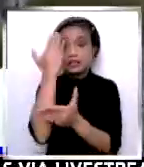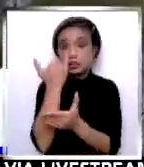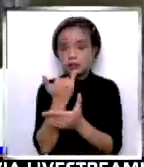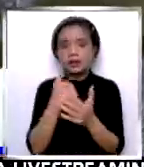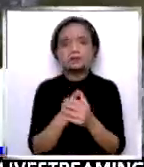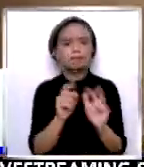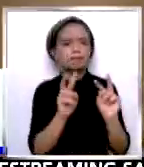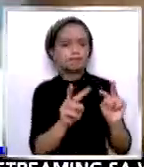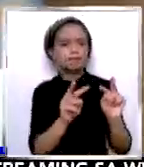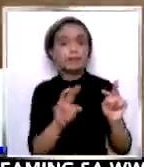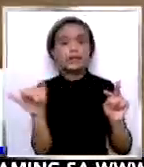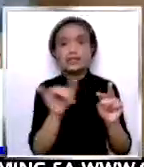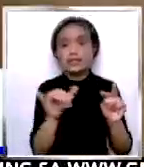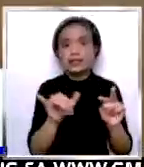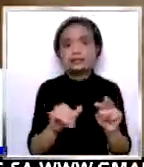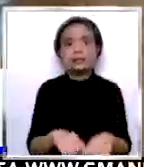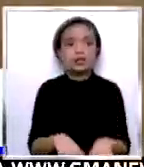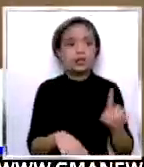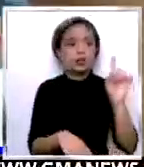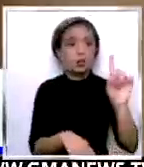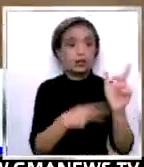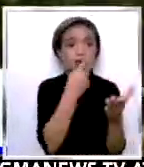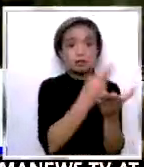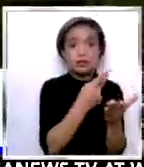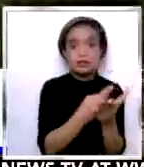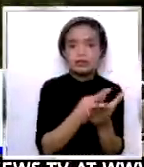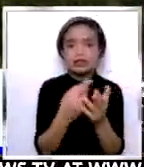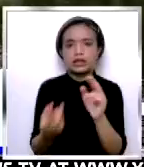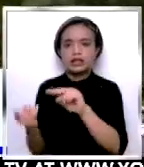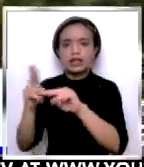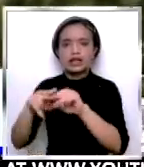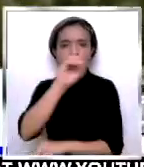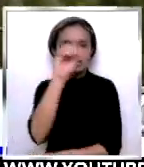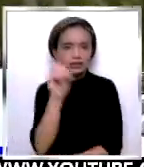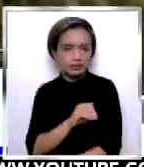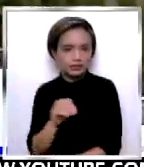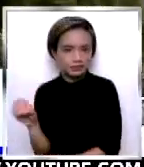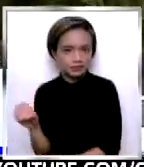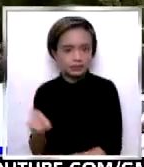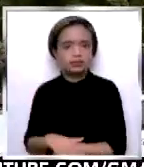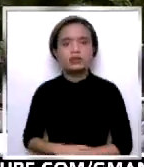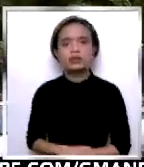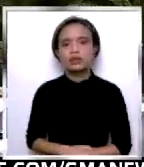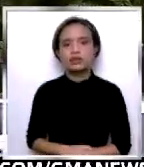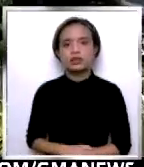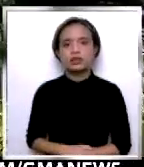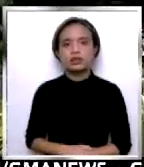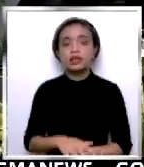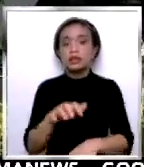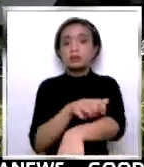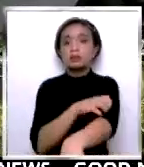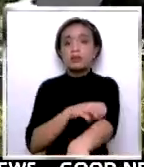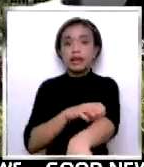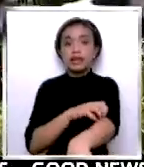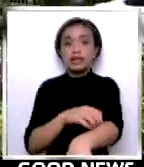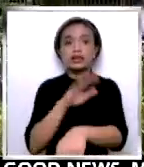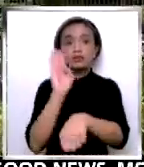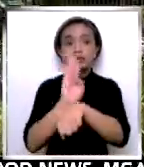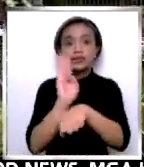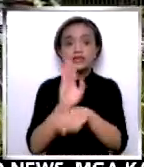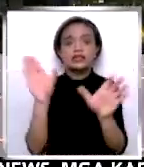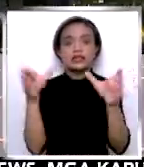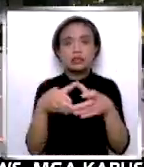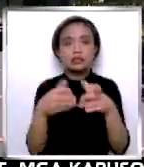ang paghina ng piso at pagtaas ng interest rate. Sa gitna niyan, nanawagan ng Makati Business Club sa national at